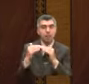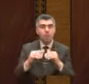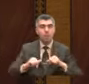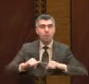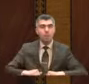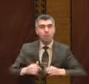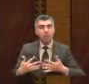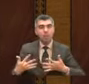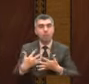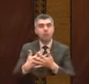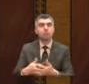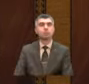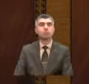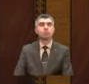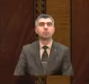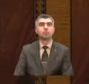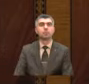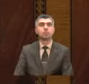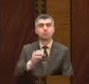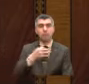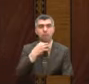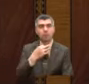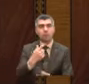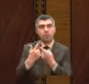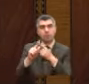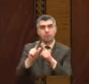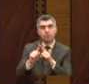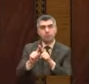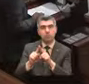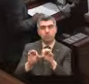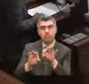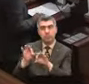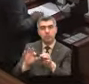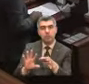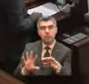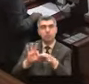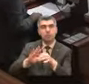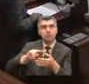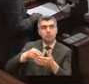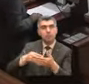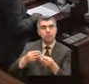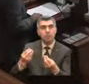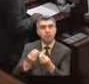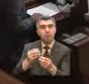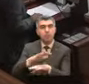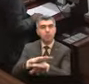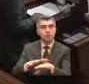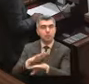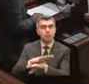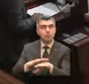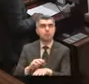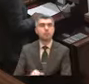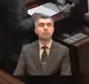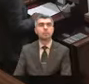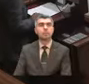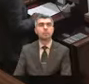الصلة. في هذا السياق نثمن المسلسل التعاقدي مع الجهات من أجل تنزيل هذه الاستراتيجية على المستوى الترابي،